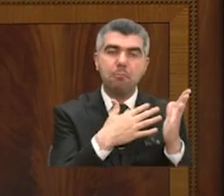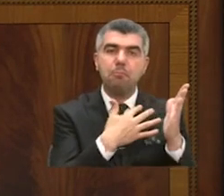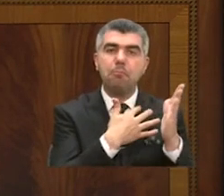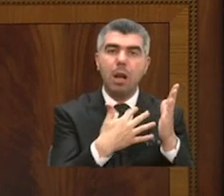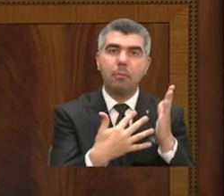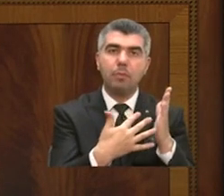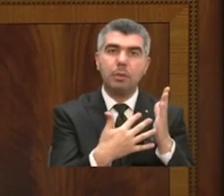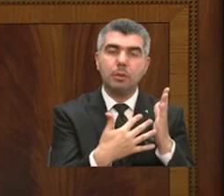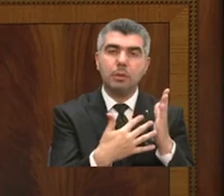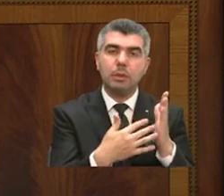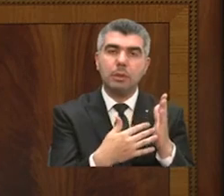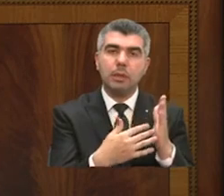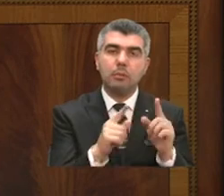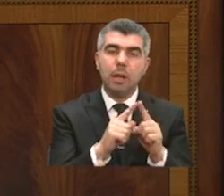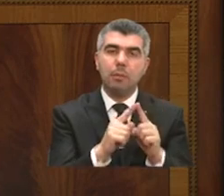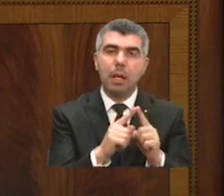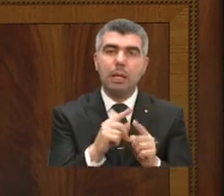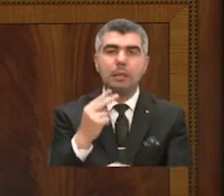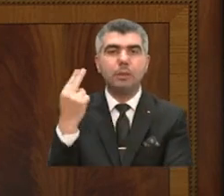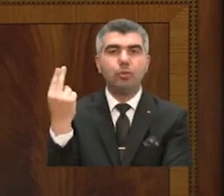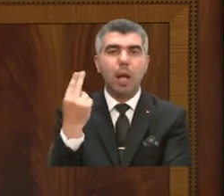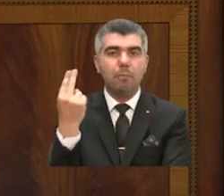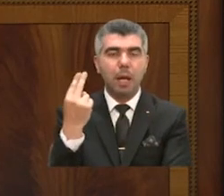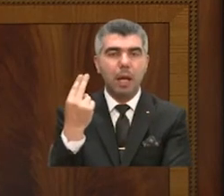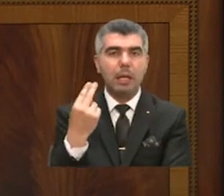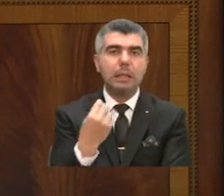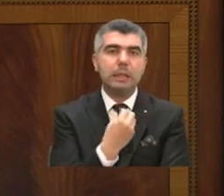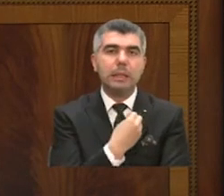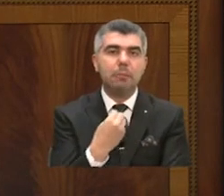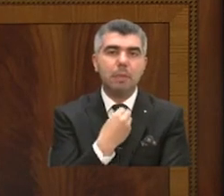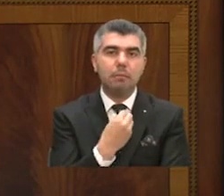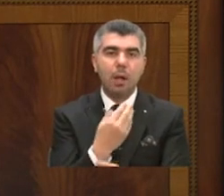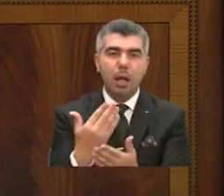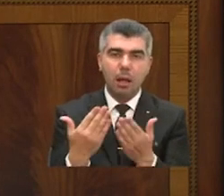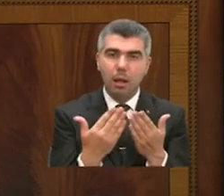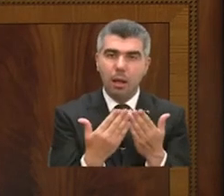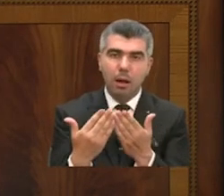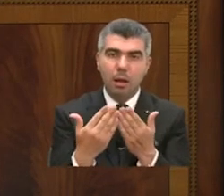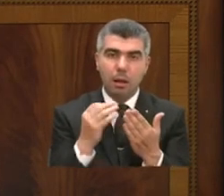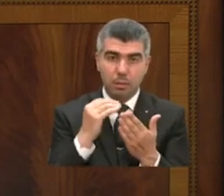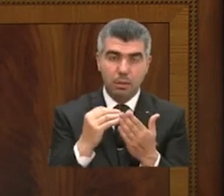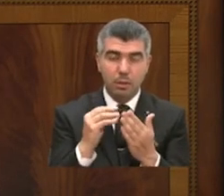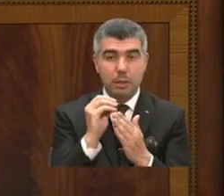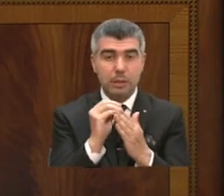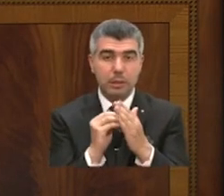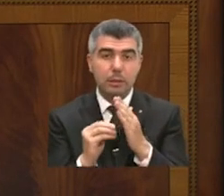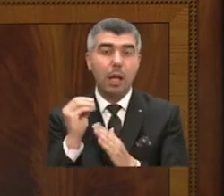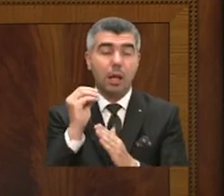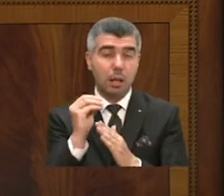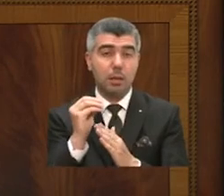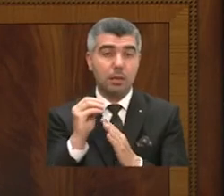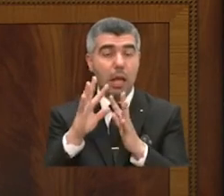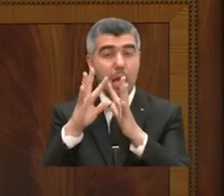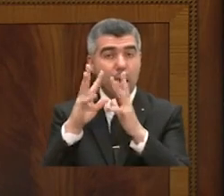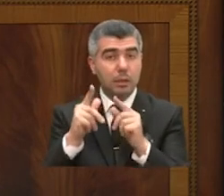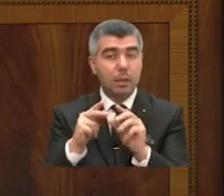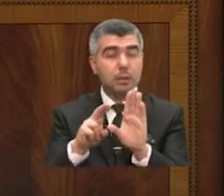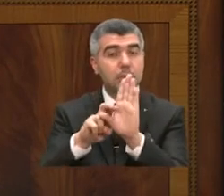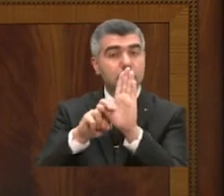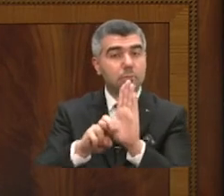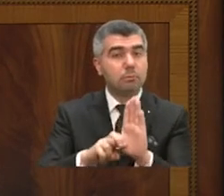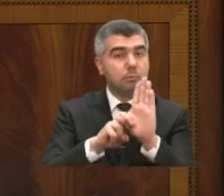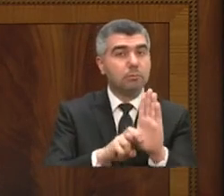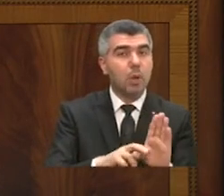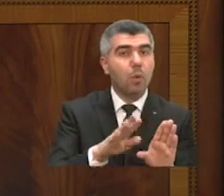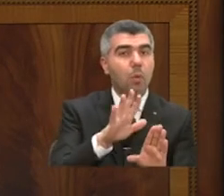من عدد الطلبة في المهن الطبية، وتعتمد هذه الاستراتيجية على رفع من عدد المقاعد البيداغوجية، وهذا